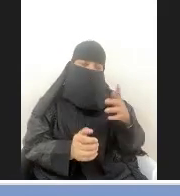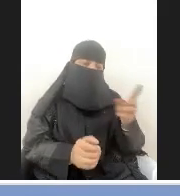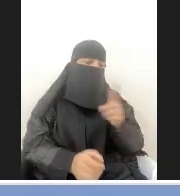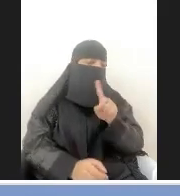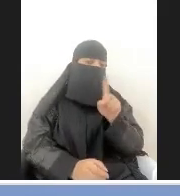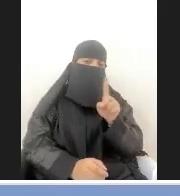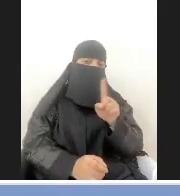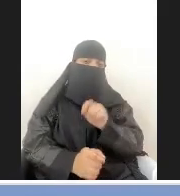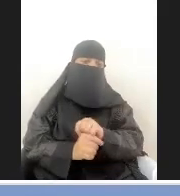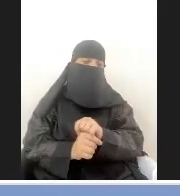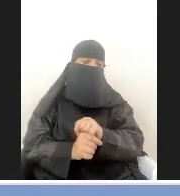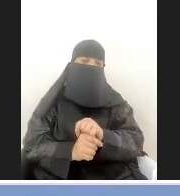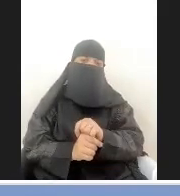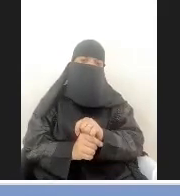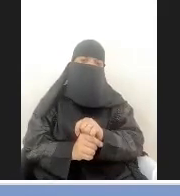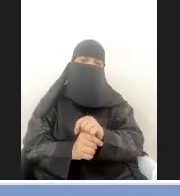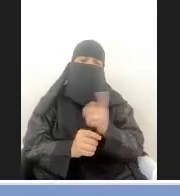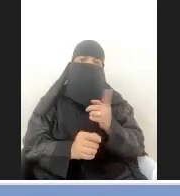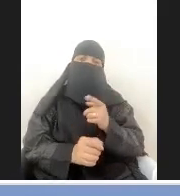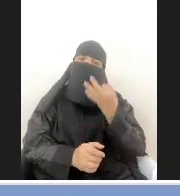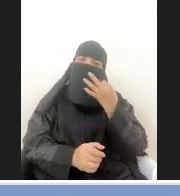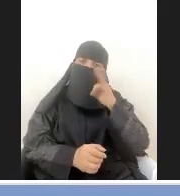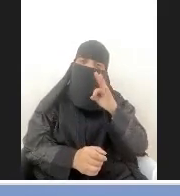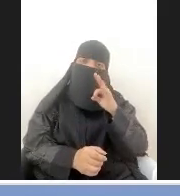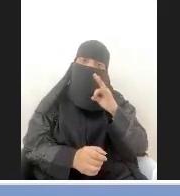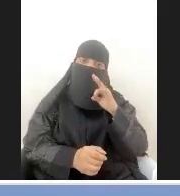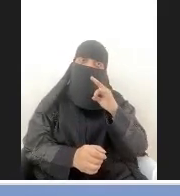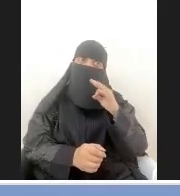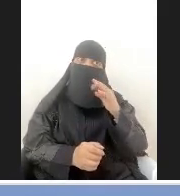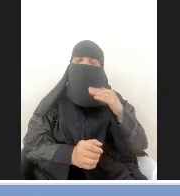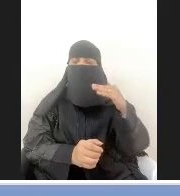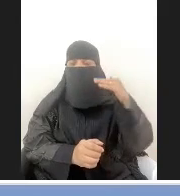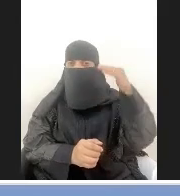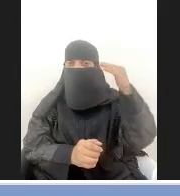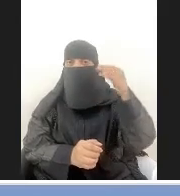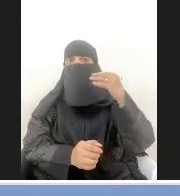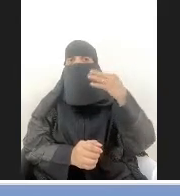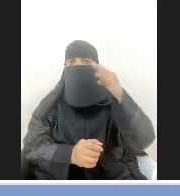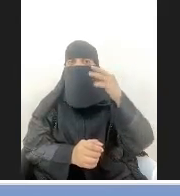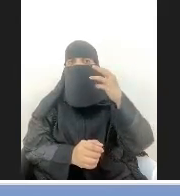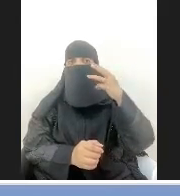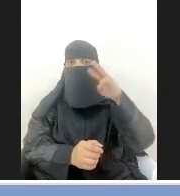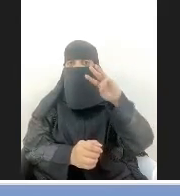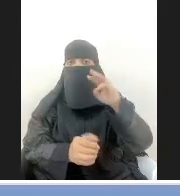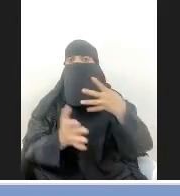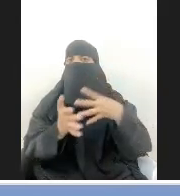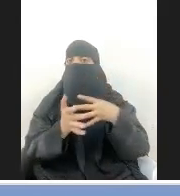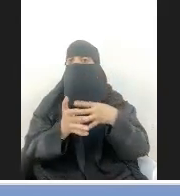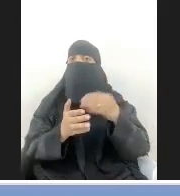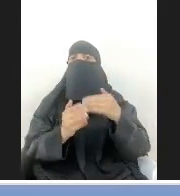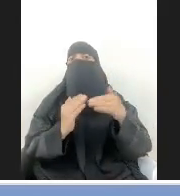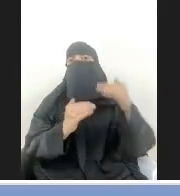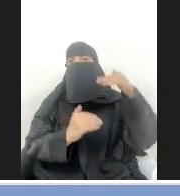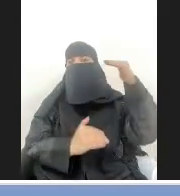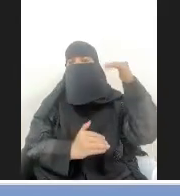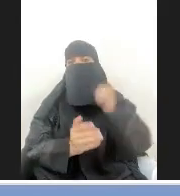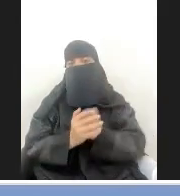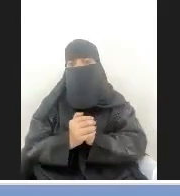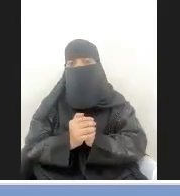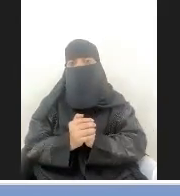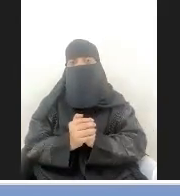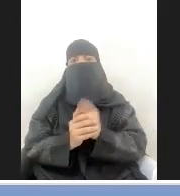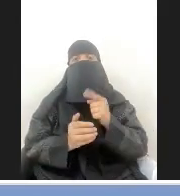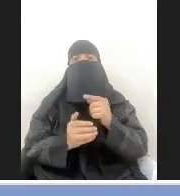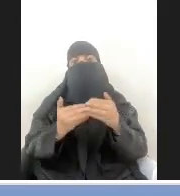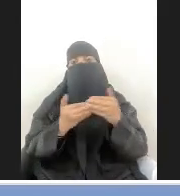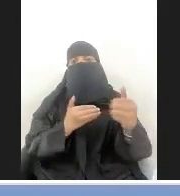مثل الابتدائية، ممكن من المتوسطة والأعمار الأعلى. هو غالبا يستخدم كذلك